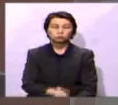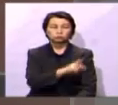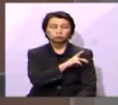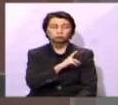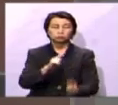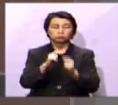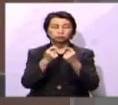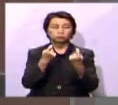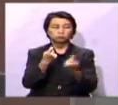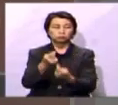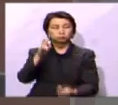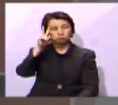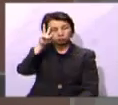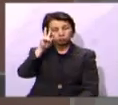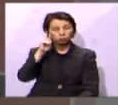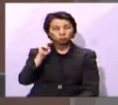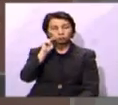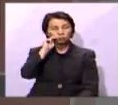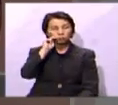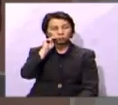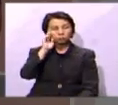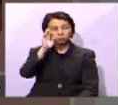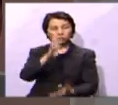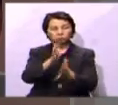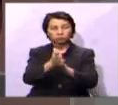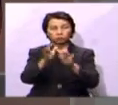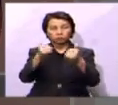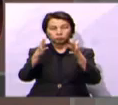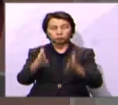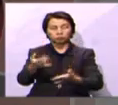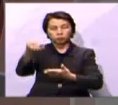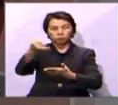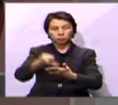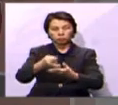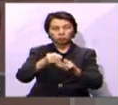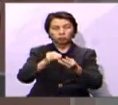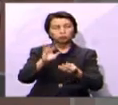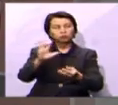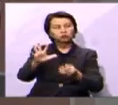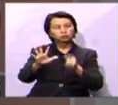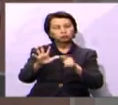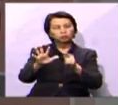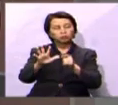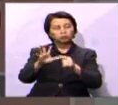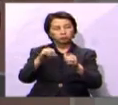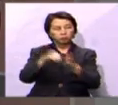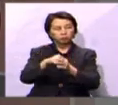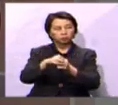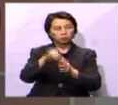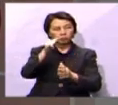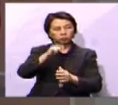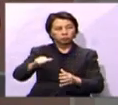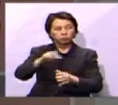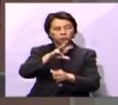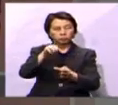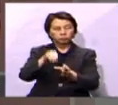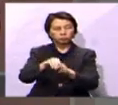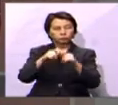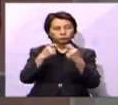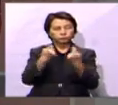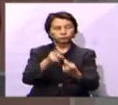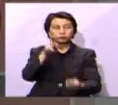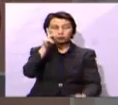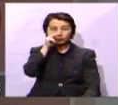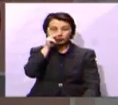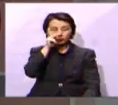Ketua Pasukan Kebangsaan Vietnam Nguyen Van Kuyat bakal menjadi pemain import kelima dalam kota Asia mewakili skuad Liga Super Kedah